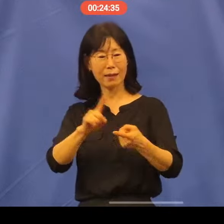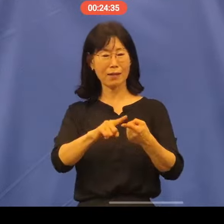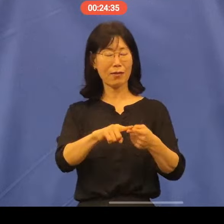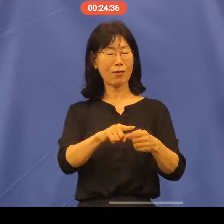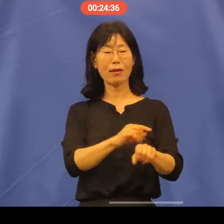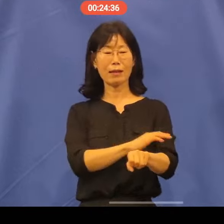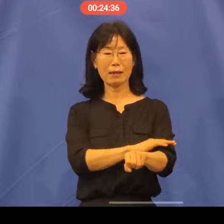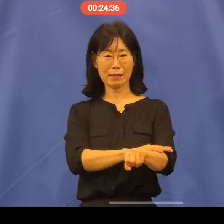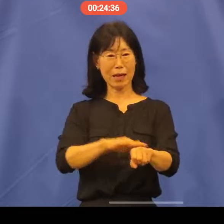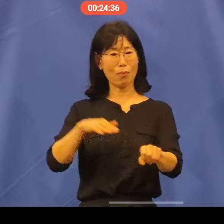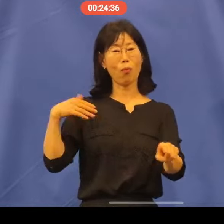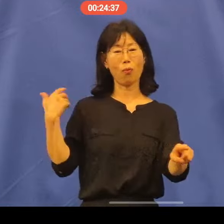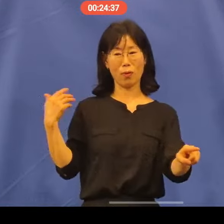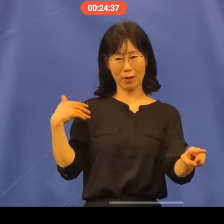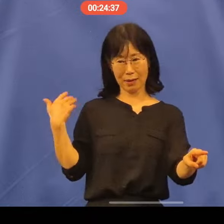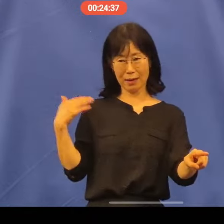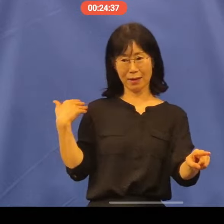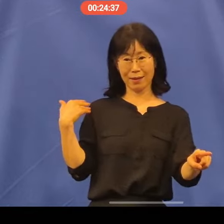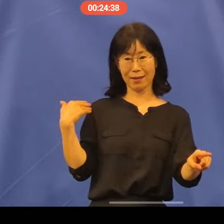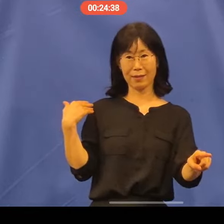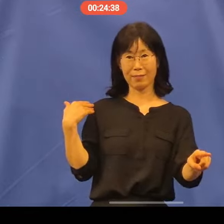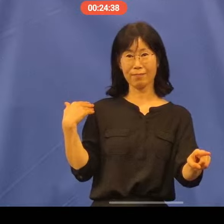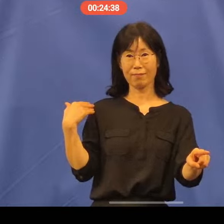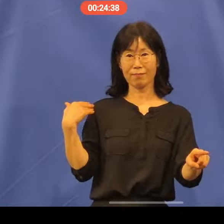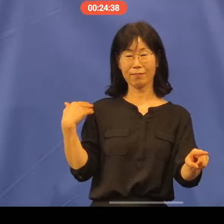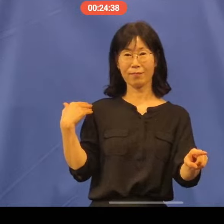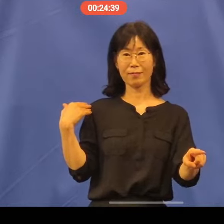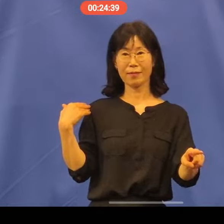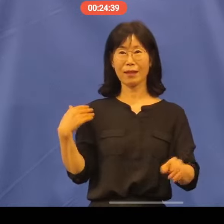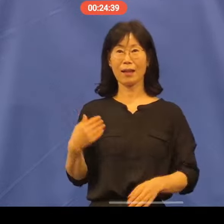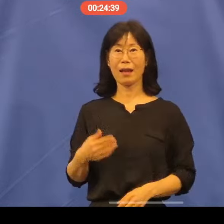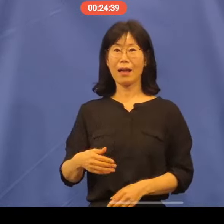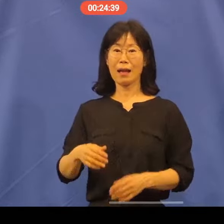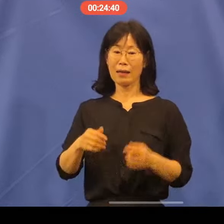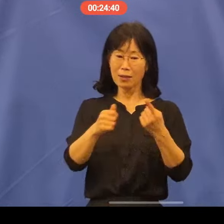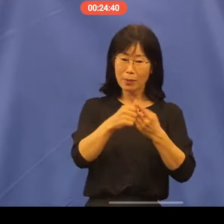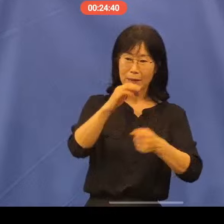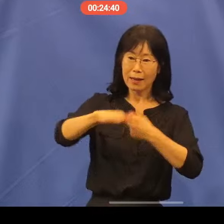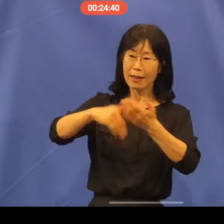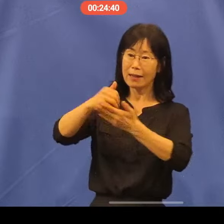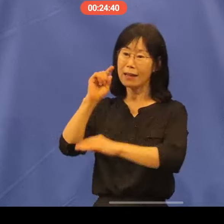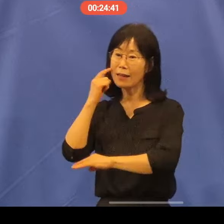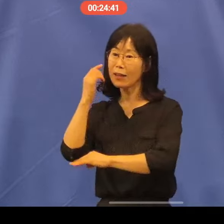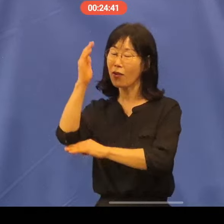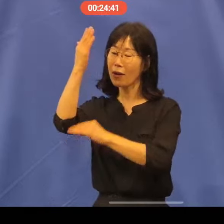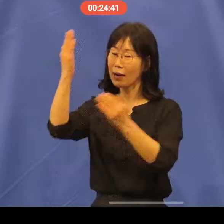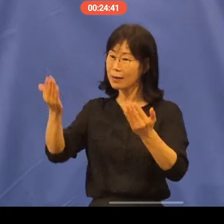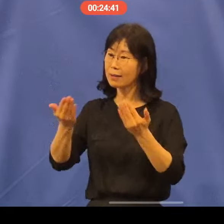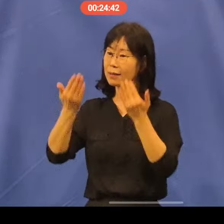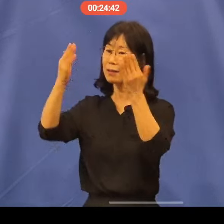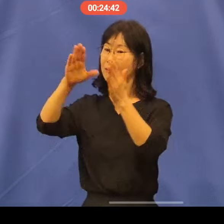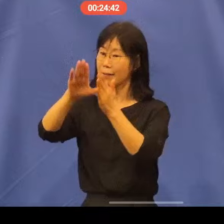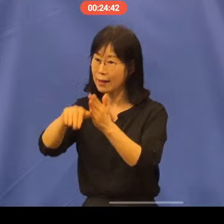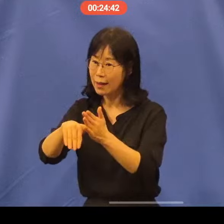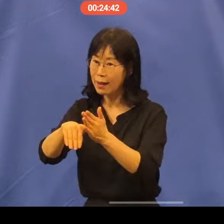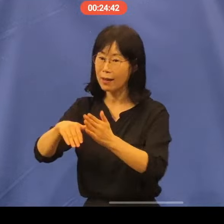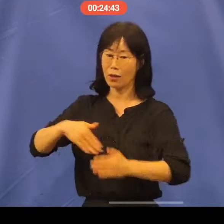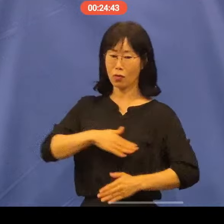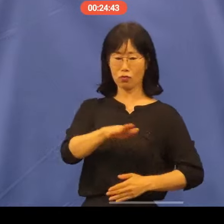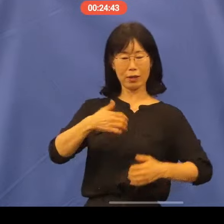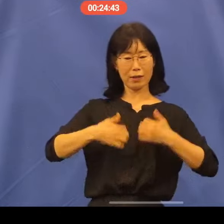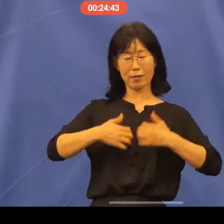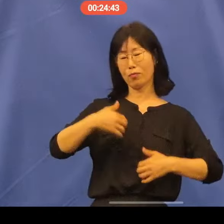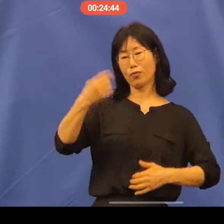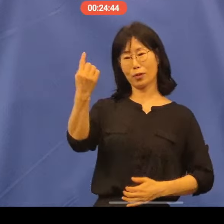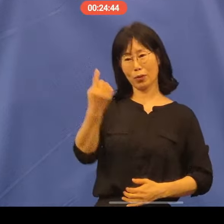우리가 하나님 주님을 기쁘시게 할 때 우리의 삶은 가장 충만해지고 온전해진다는 거예요. 그분을 예배하고 그분의 영광을 돌려드리고